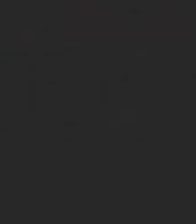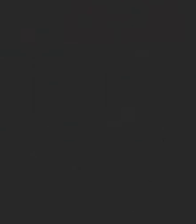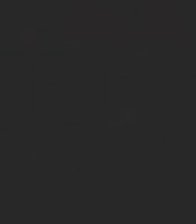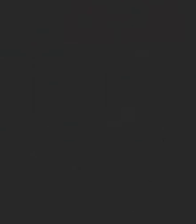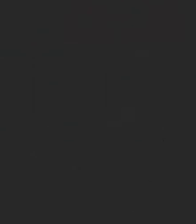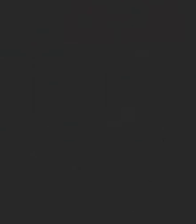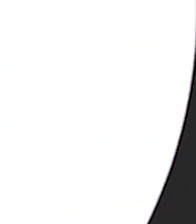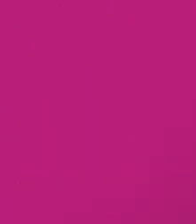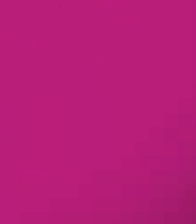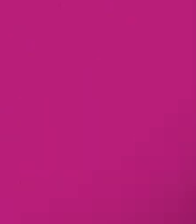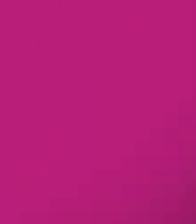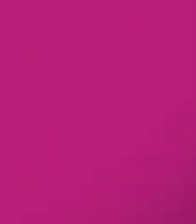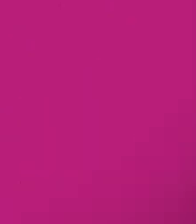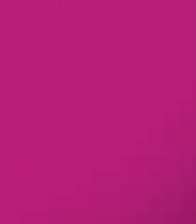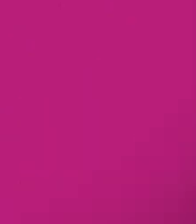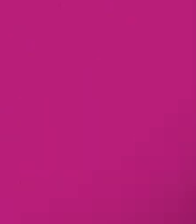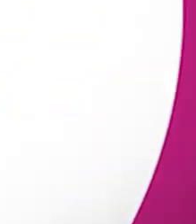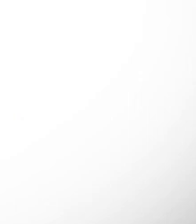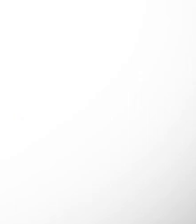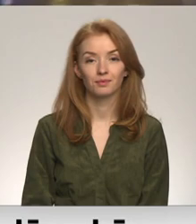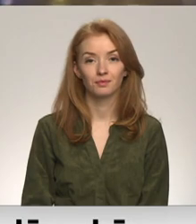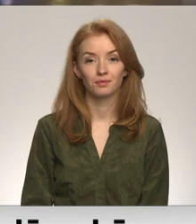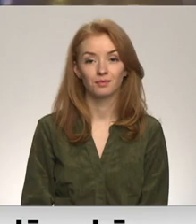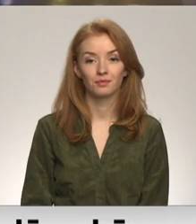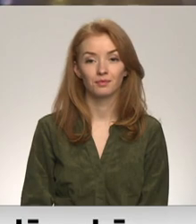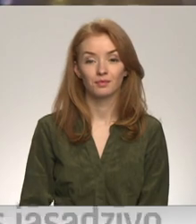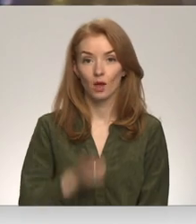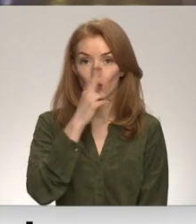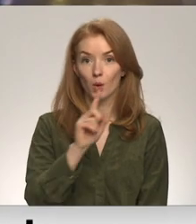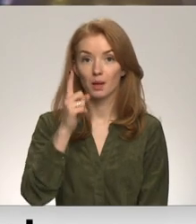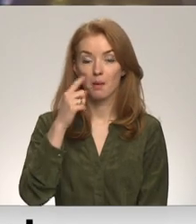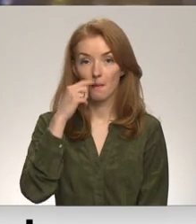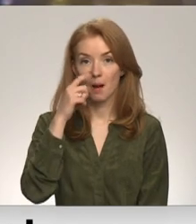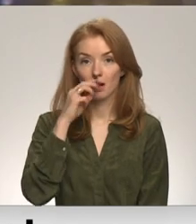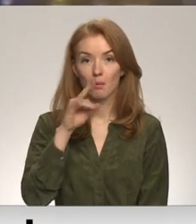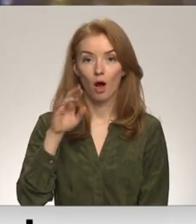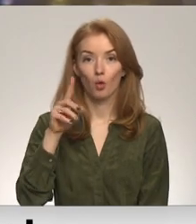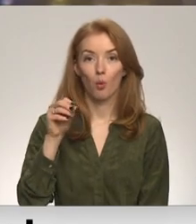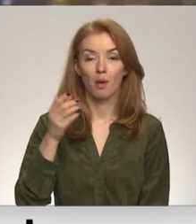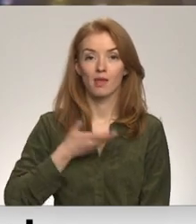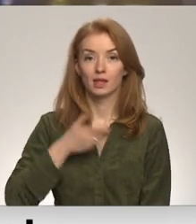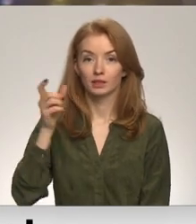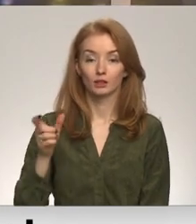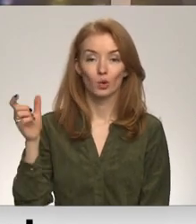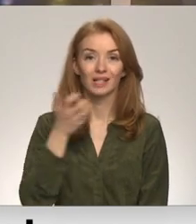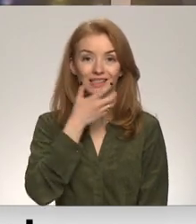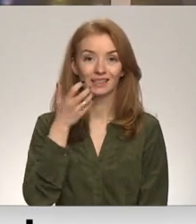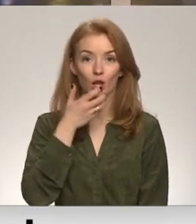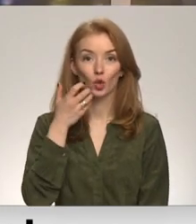Re, viss ēters ir te! No 1. mārta Mārupes iedzīvotājiem siltuma enerģijas